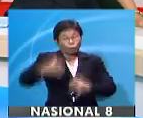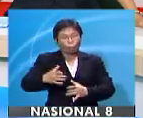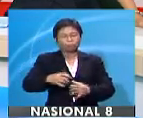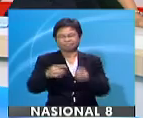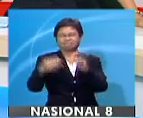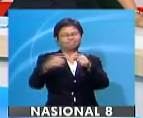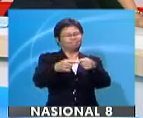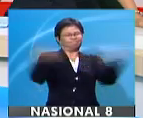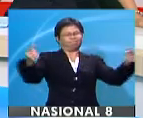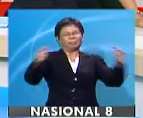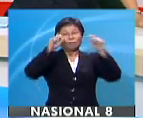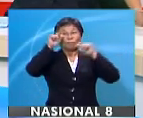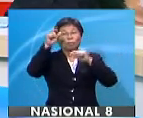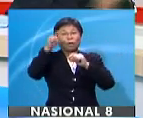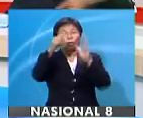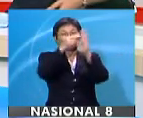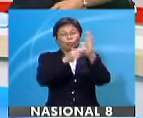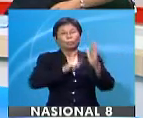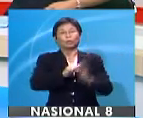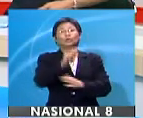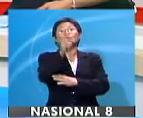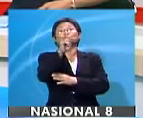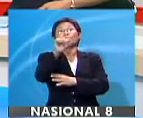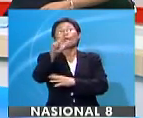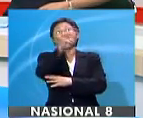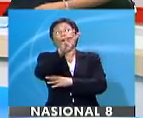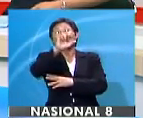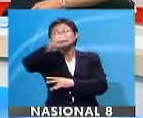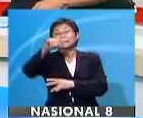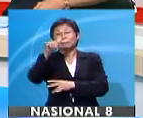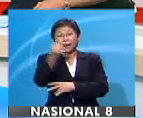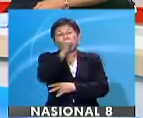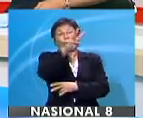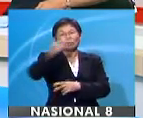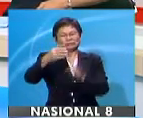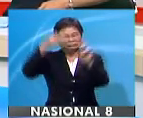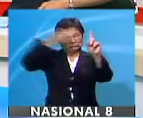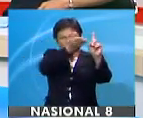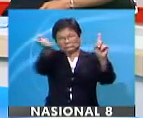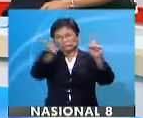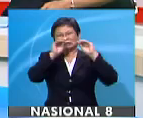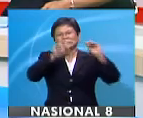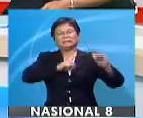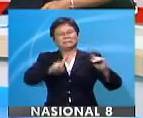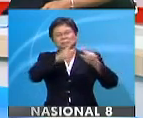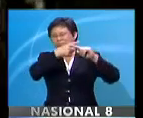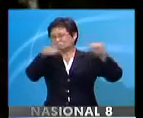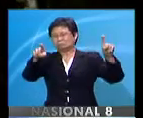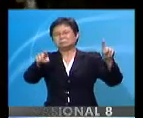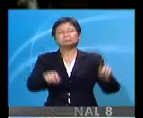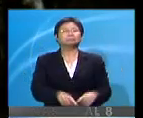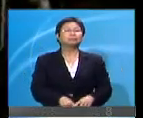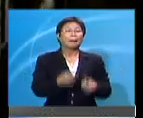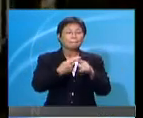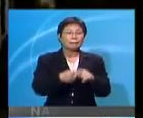bertentangan dengan fahaman Akidah ahli Sunnah Waljamaah dan menyeleweng daripada ajaran Islam